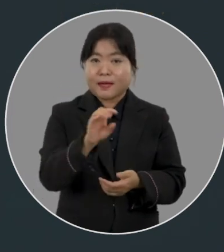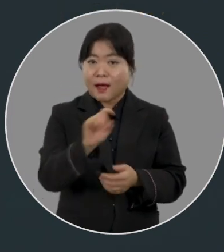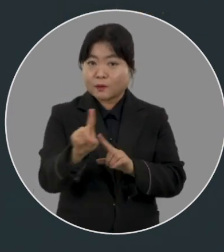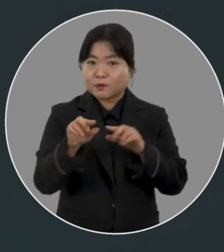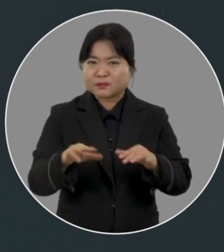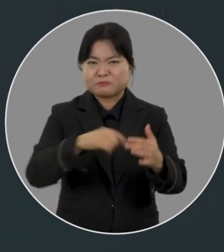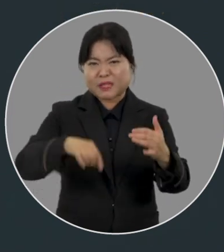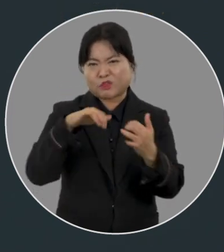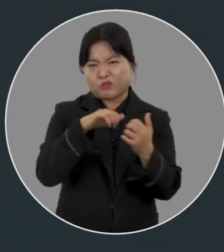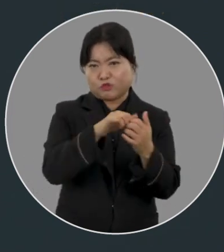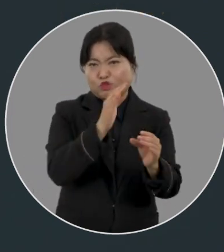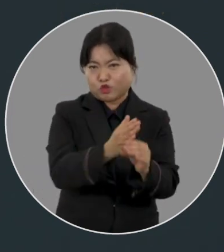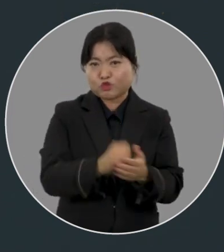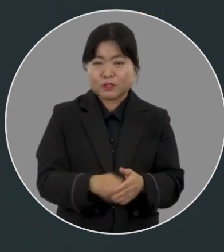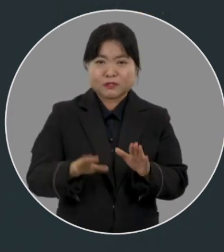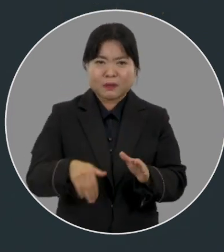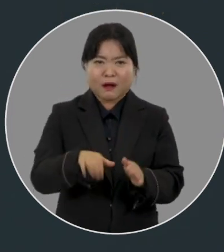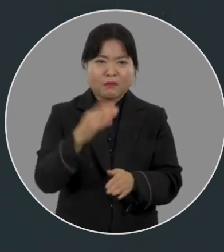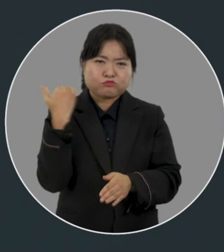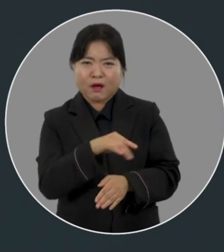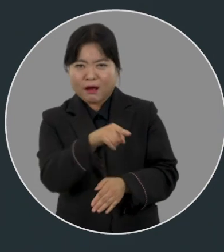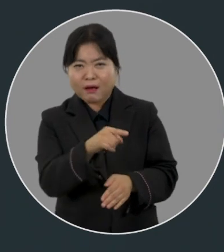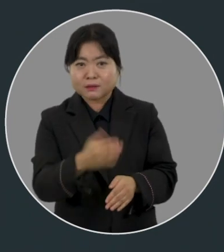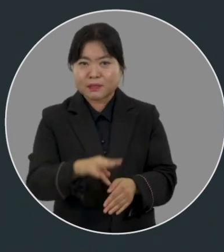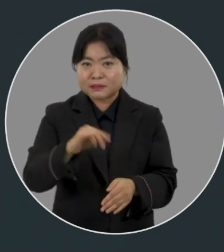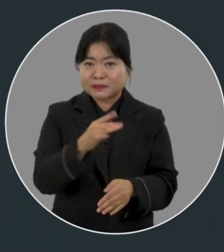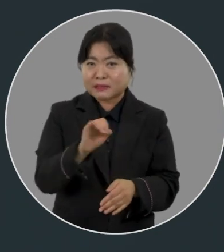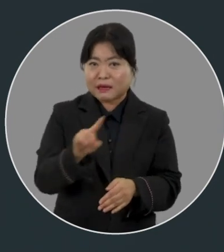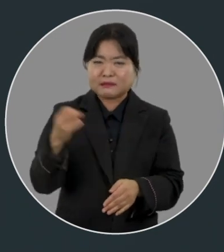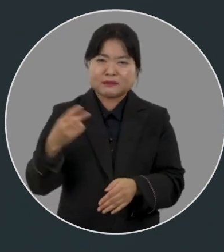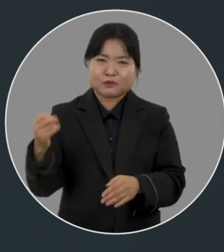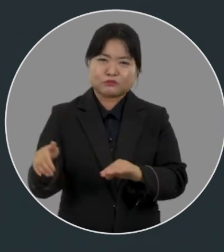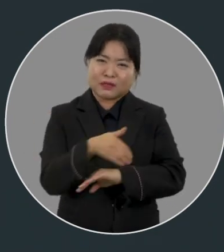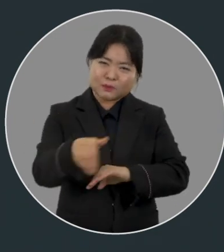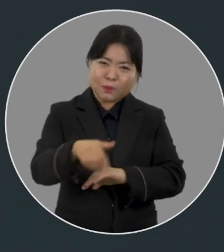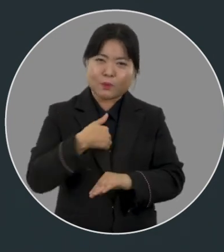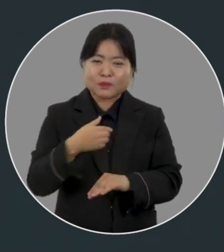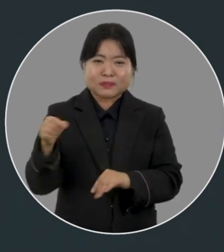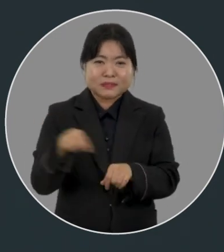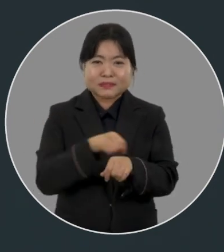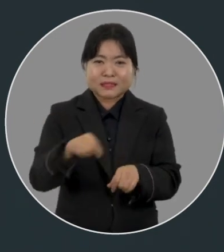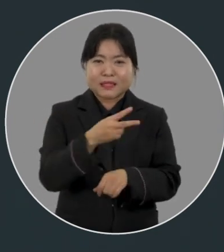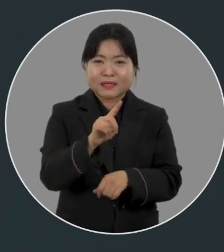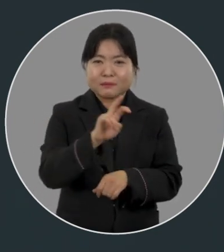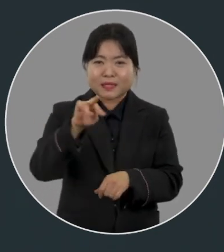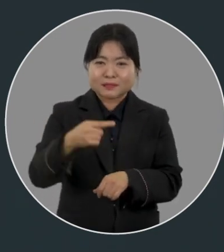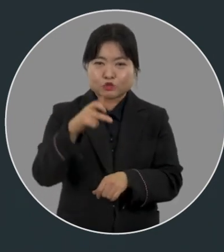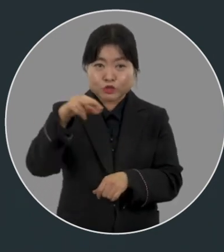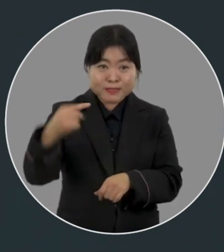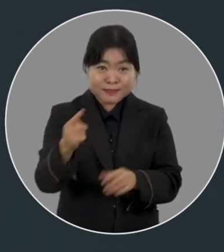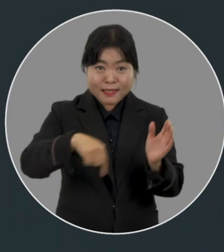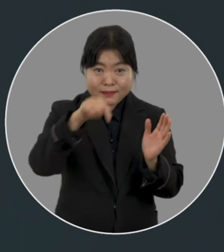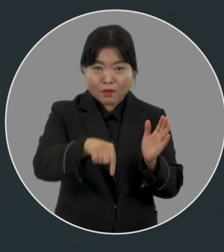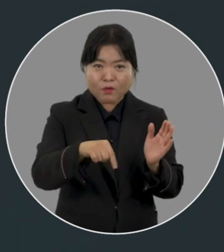지금 내전 중에 있습니다. 지금은 갈 수 없지만 저는 시리아를 자주 다니고 특히 수도인 다마스커스에서